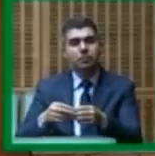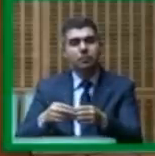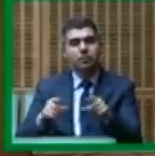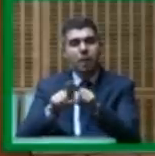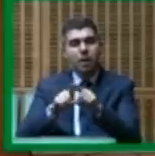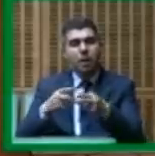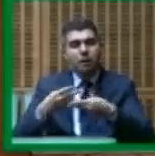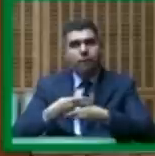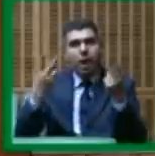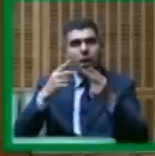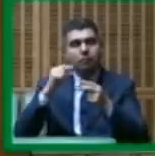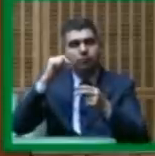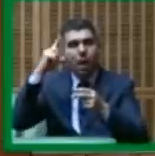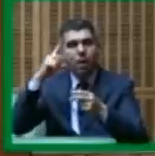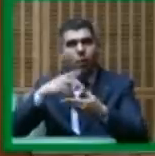إبصار الواقع